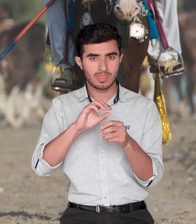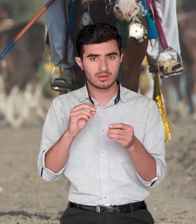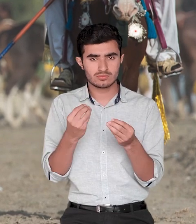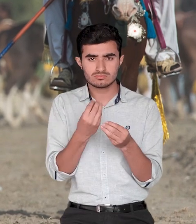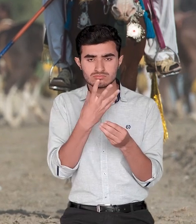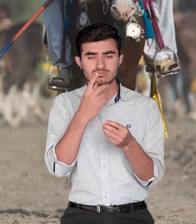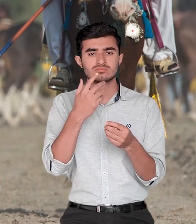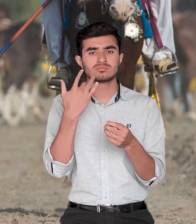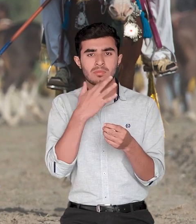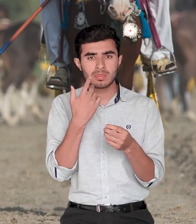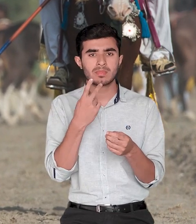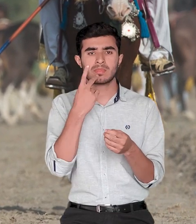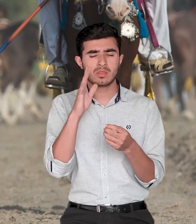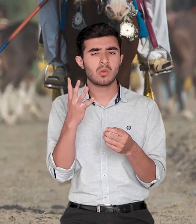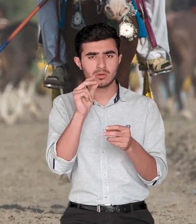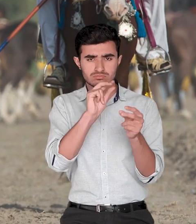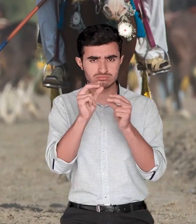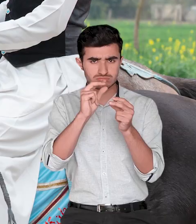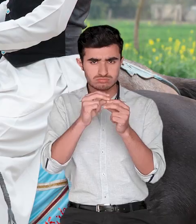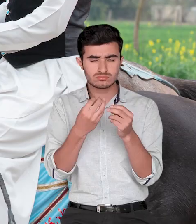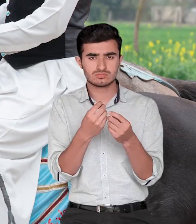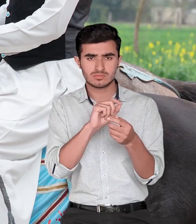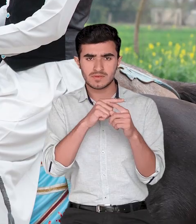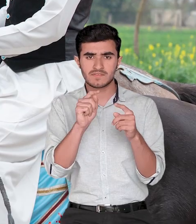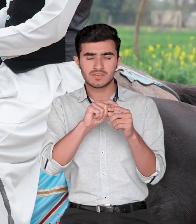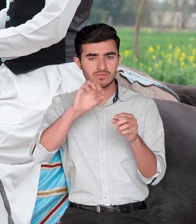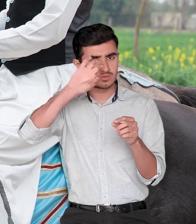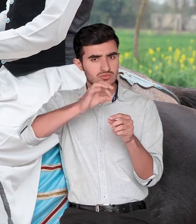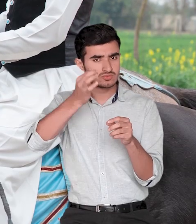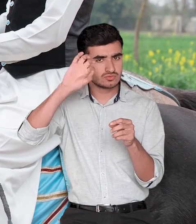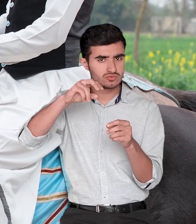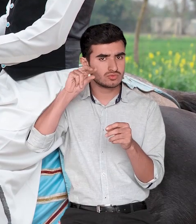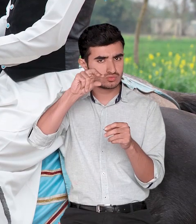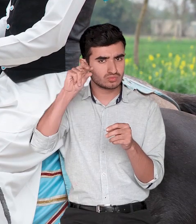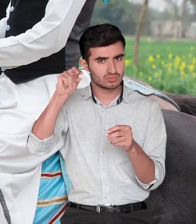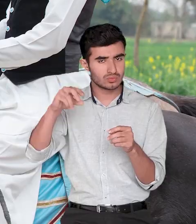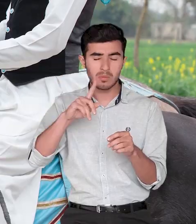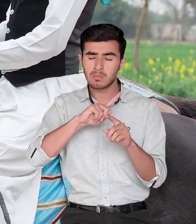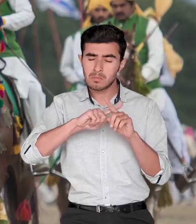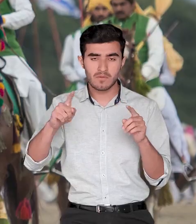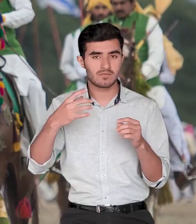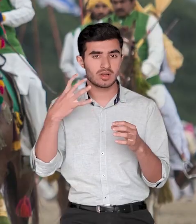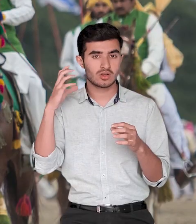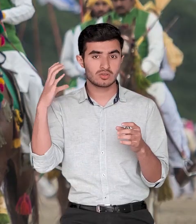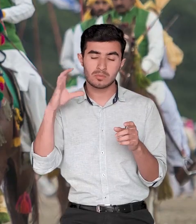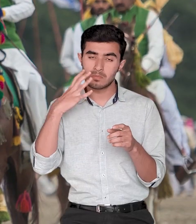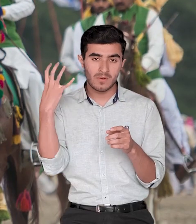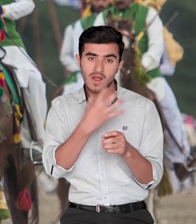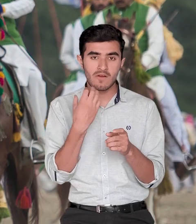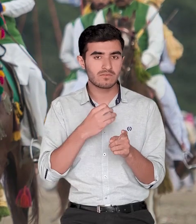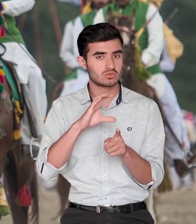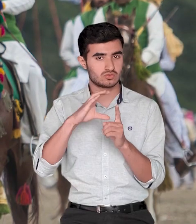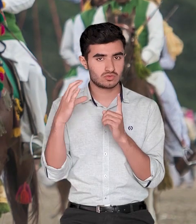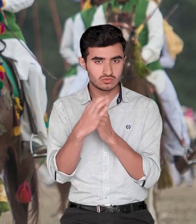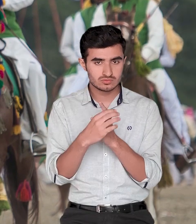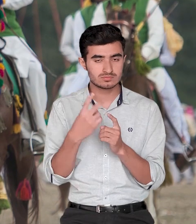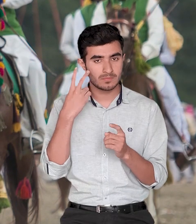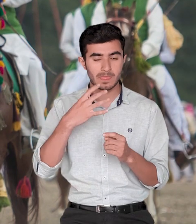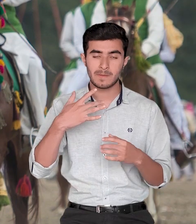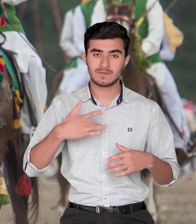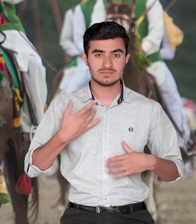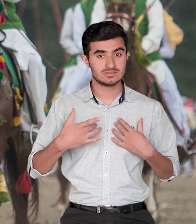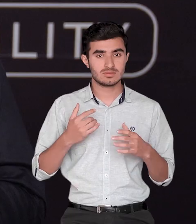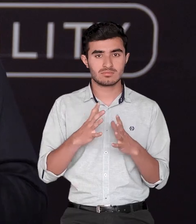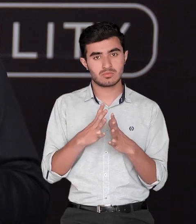कलरफुल टर्बन्स, और उनके घोड़ों के जो सैडलरी, एम्ब्रॉयडरीड सैडलरी, और मतलब कह लें कि